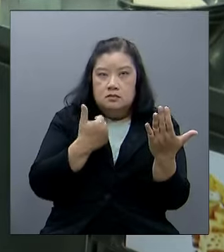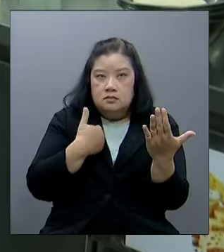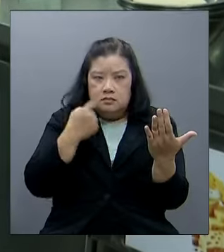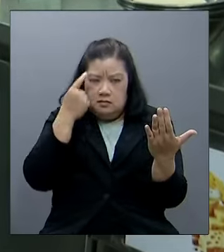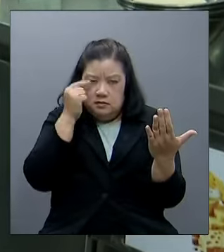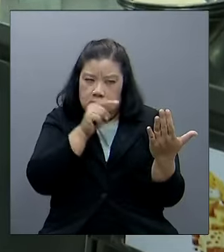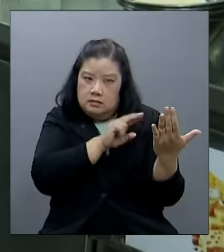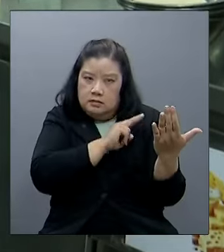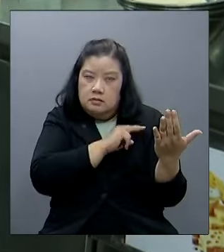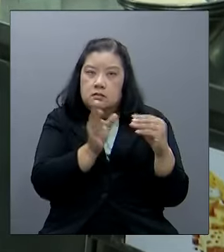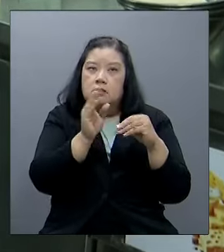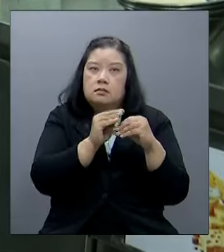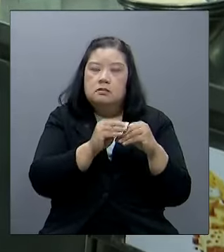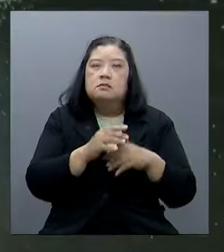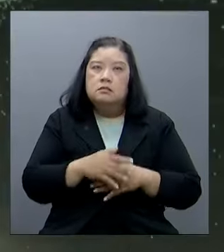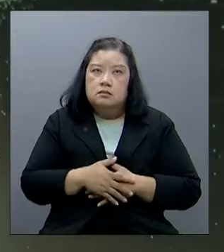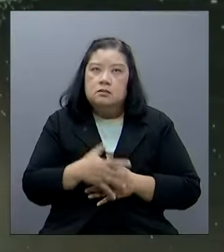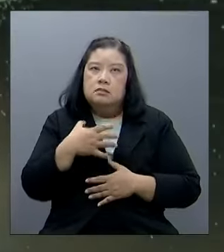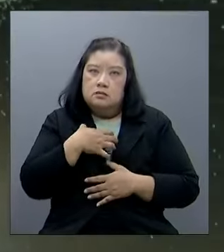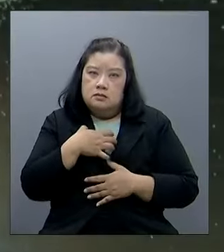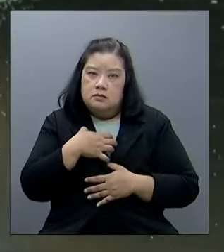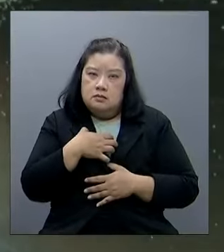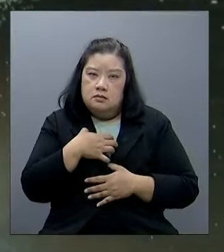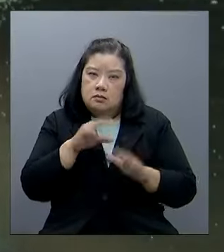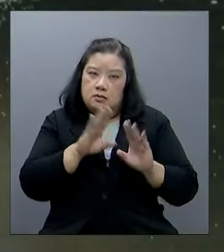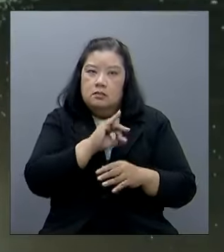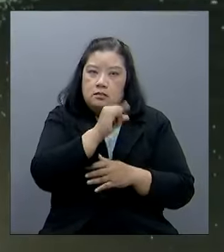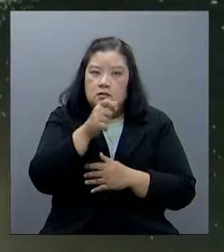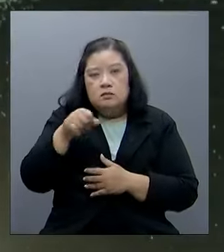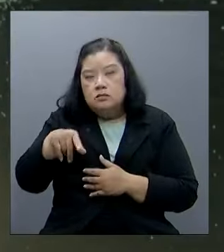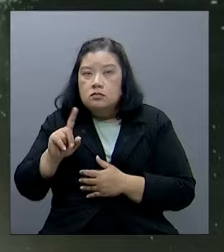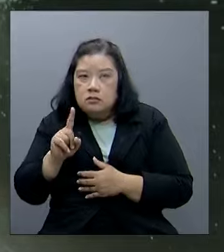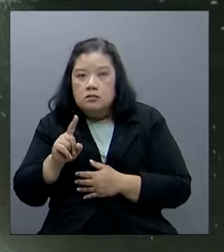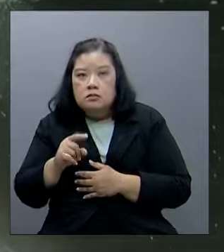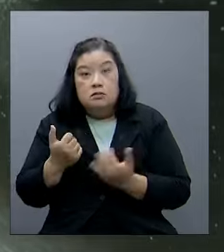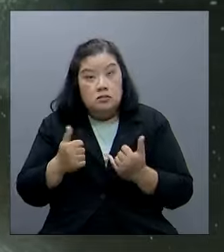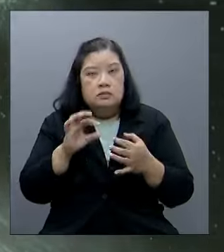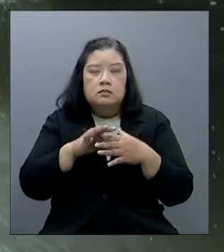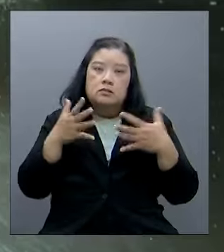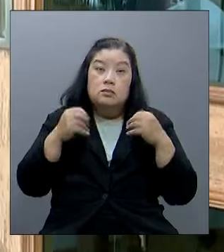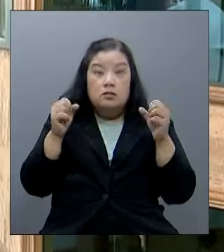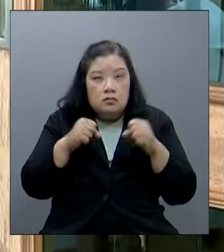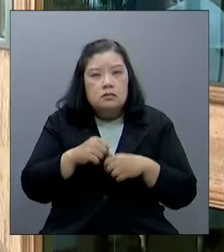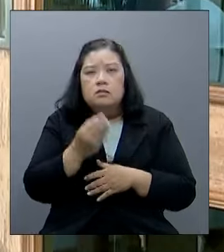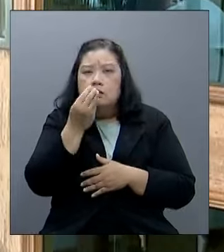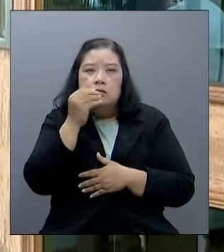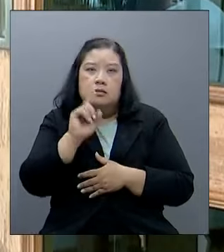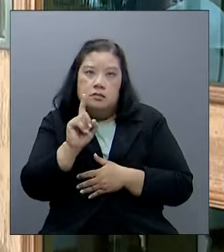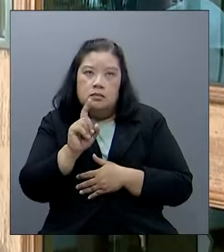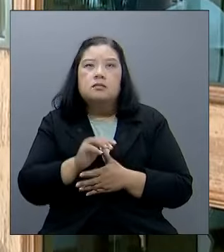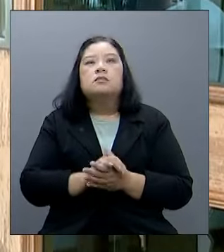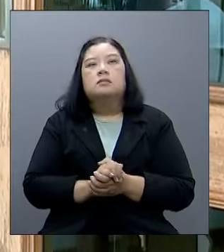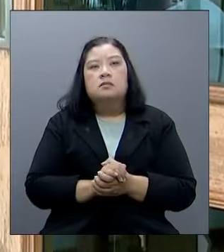นูขึ้นมาว่าเมนูนี้เหมาะกับวันนี้วีคนี้หรือเปล่าอะไรแบบนี้นะคะสำหรับพี่เนาะพี่มองว่า